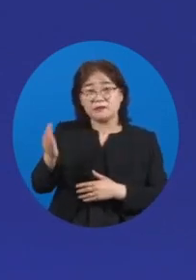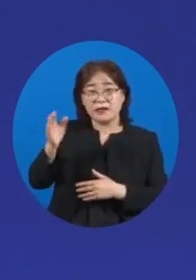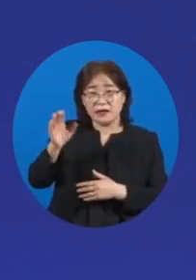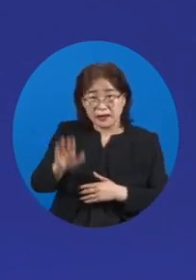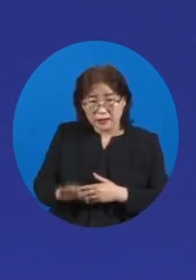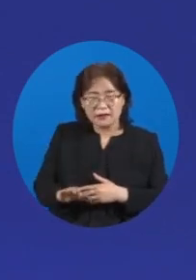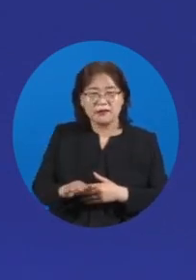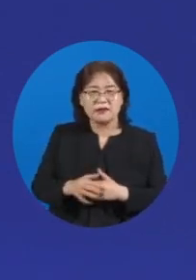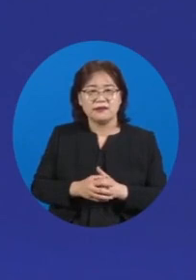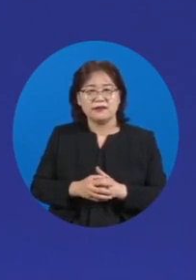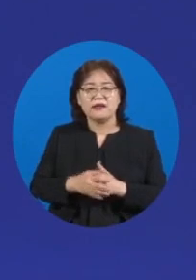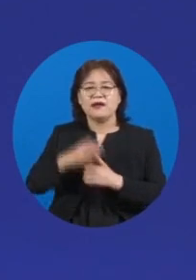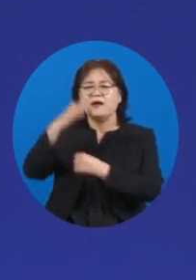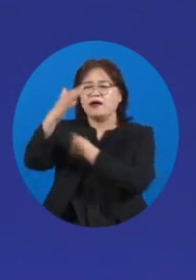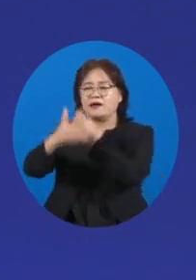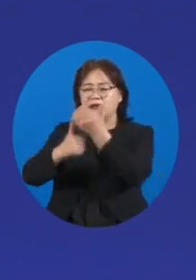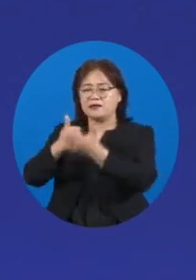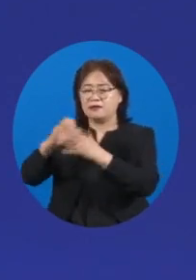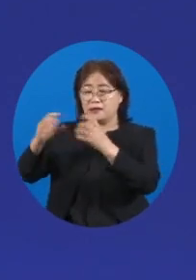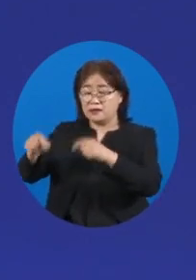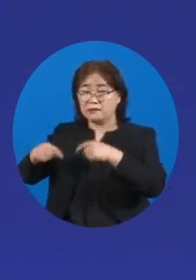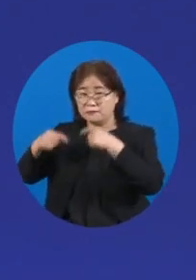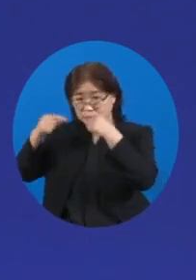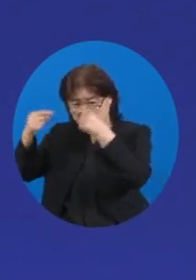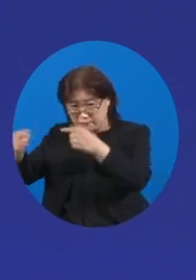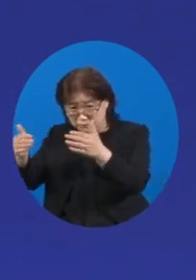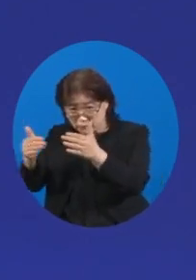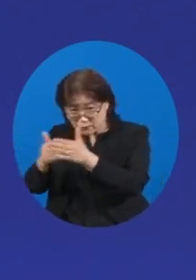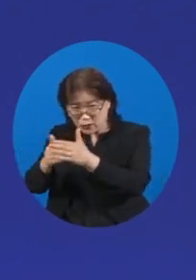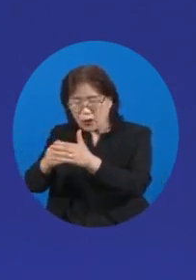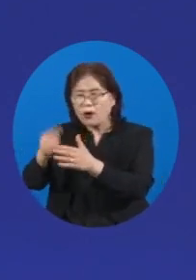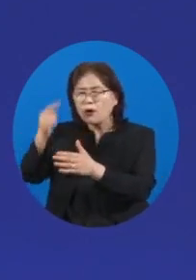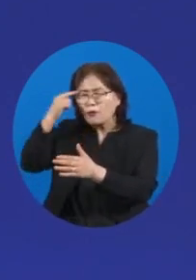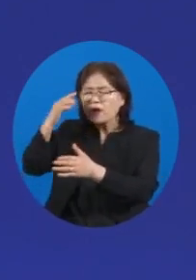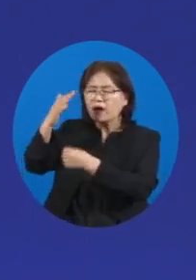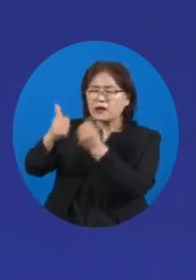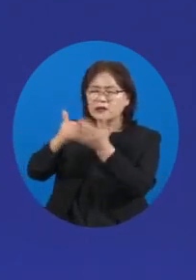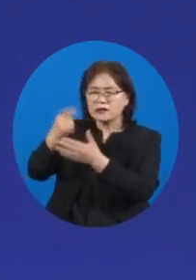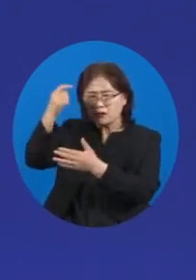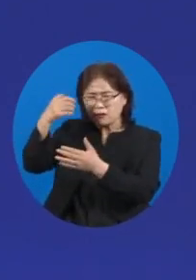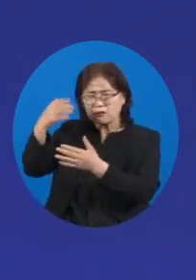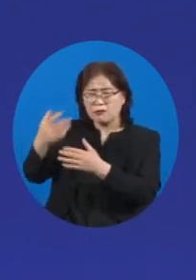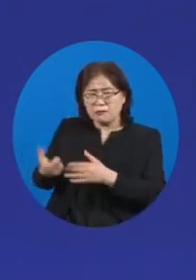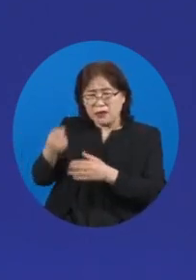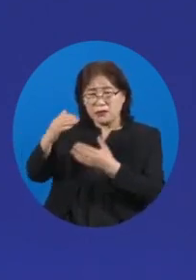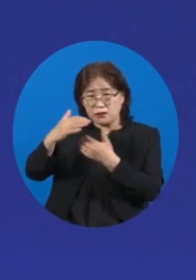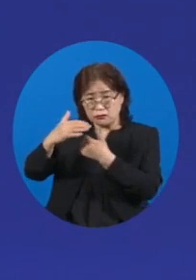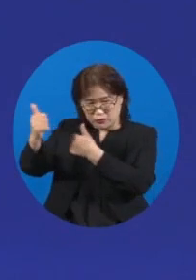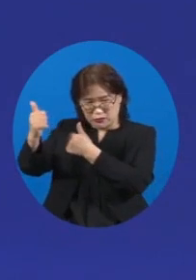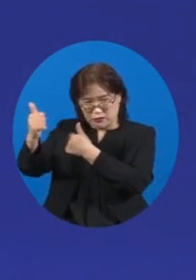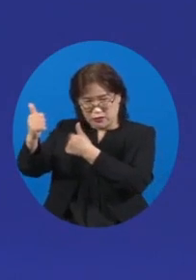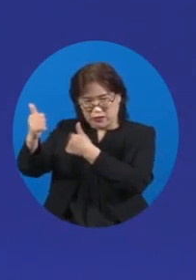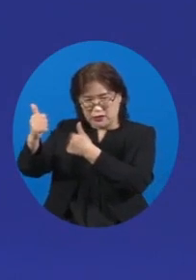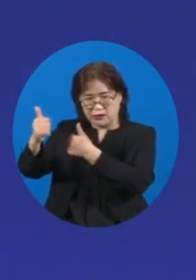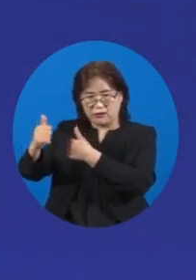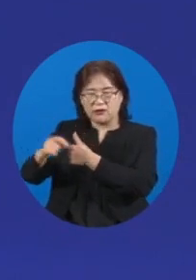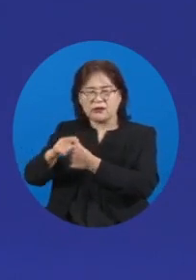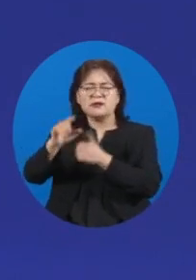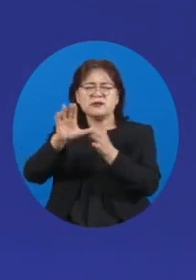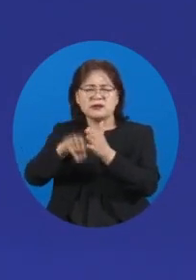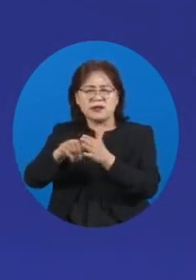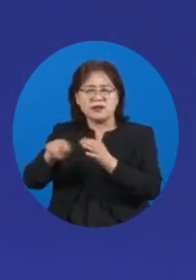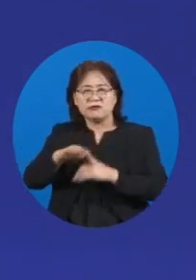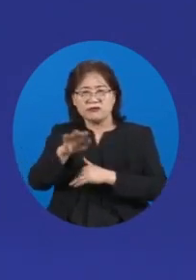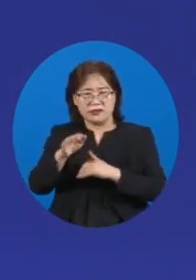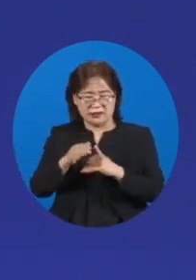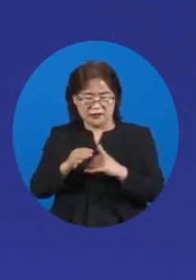우리가 하나님의 나라에 들어가 보게 되면 왜 하나님께서 그 영혼을 그렇게 빨리 부르셨는데 g 우리는 그 때 그